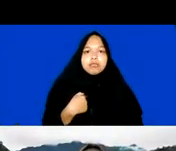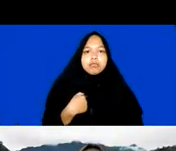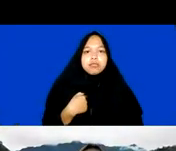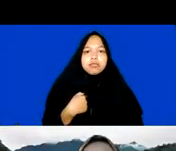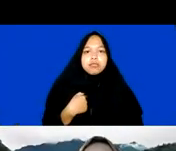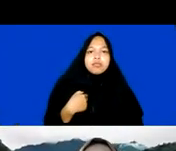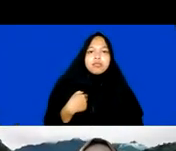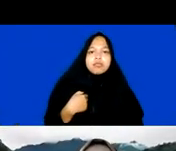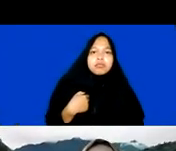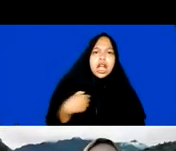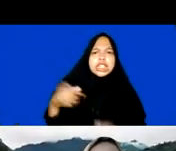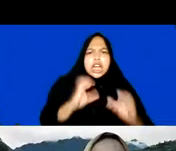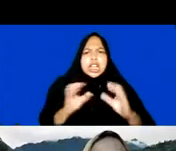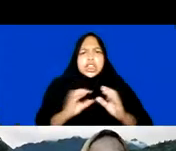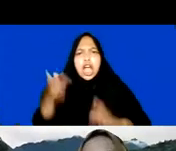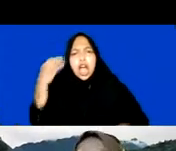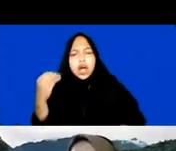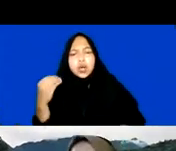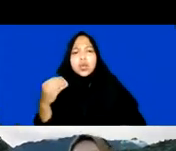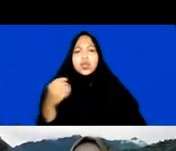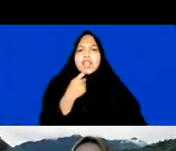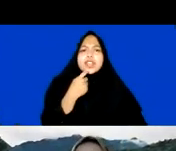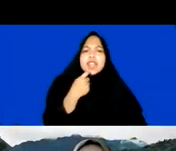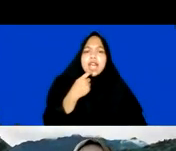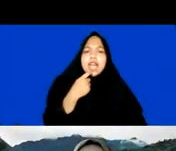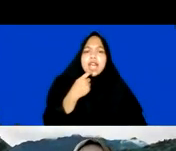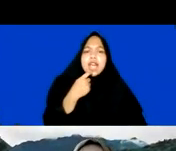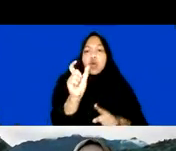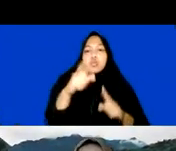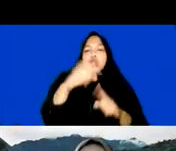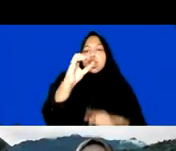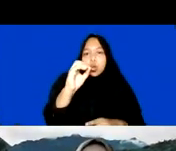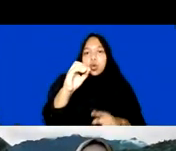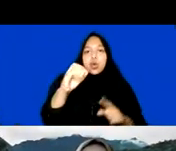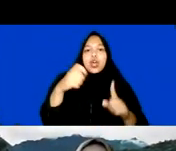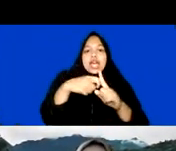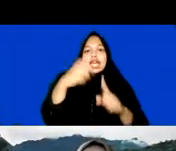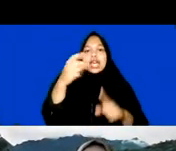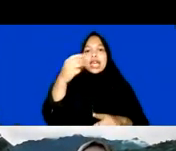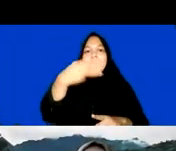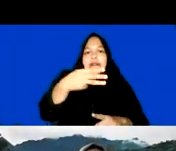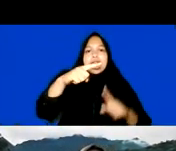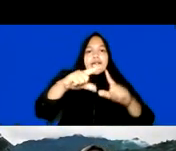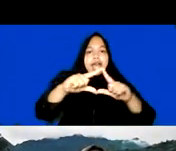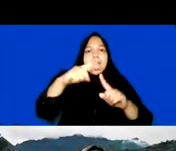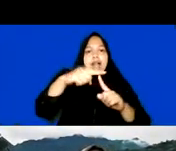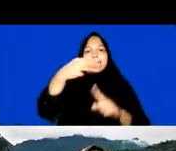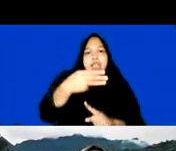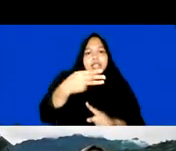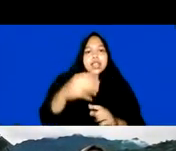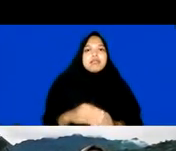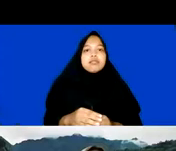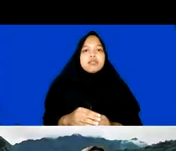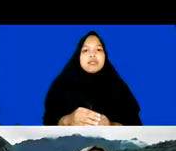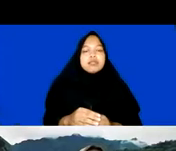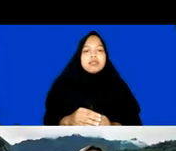soal how to create gitu ya, gimana membuat kulitnya, kita proses stitch,